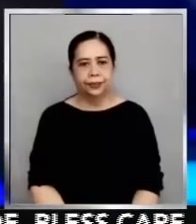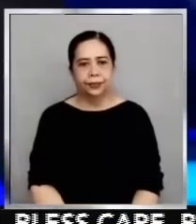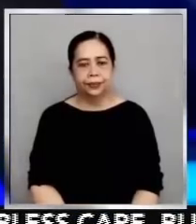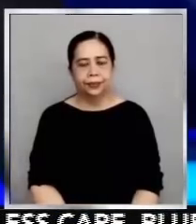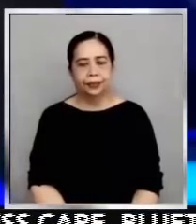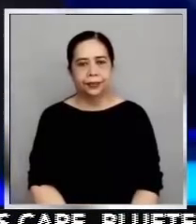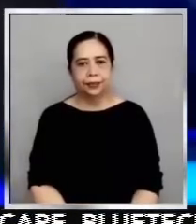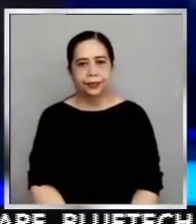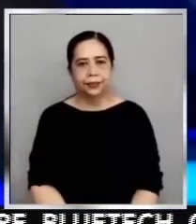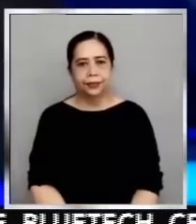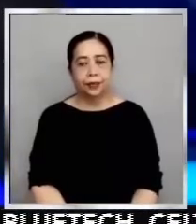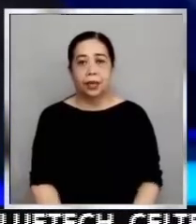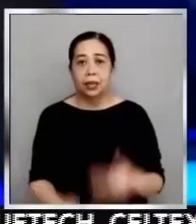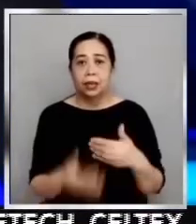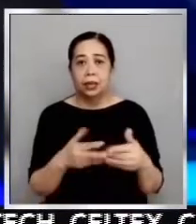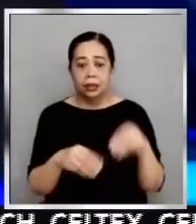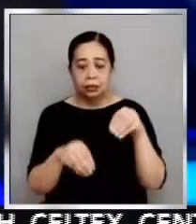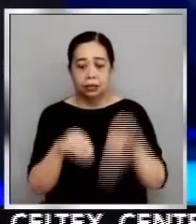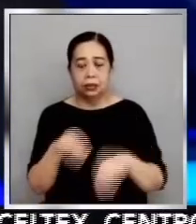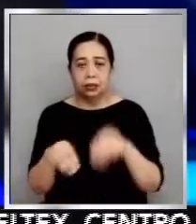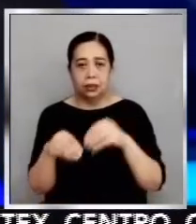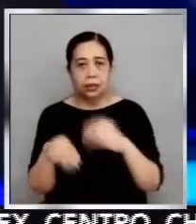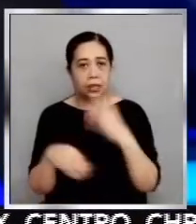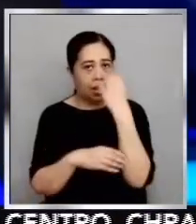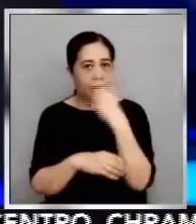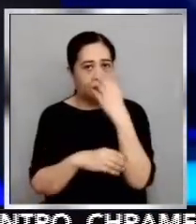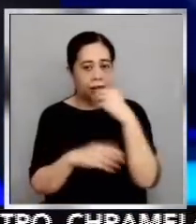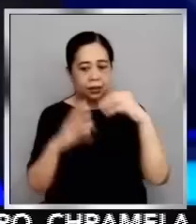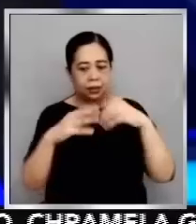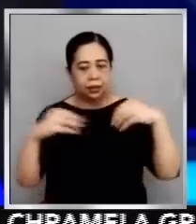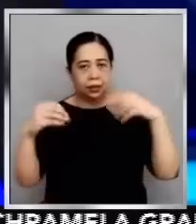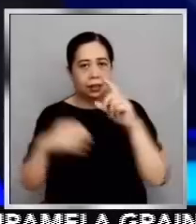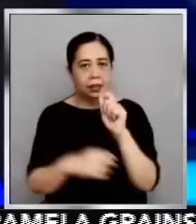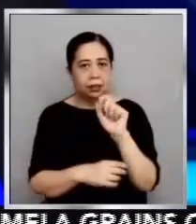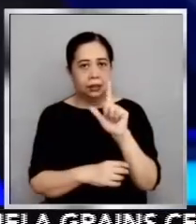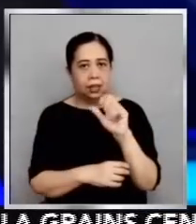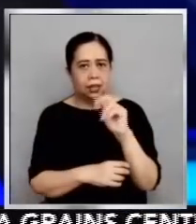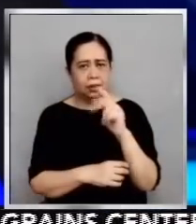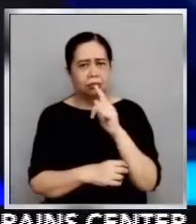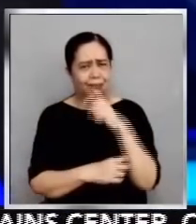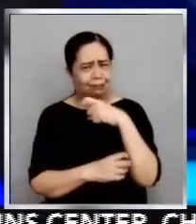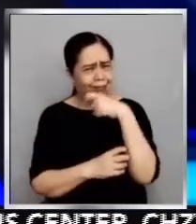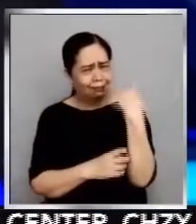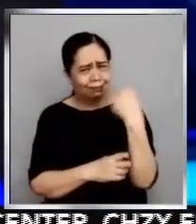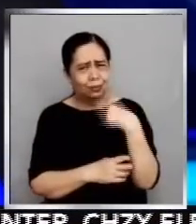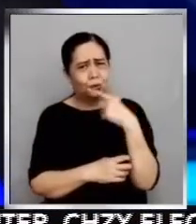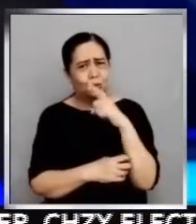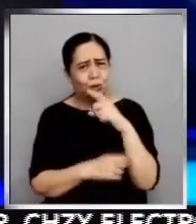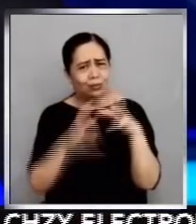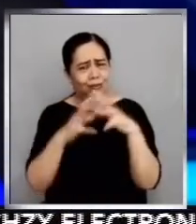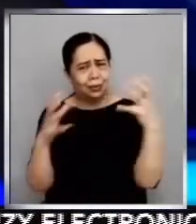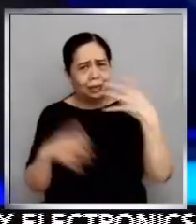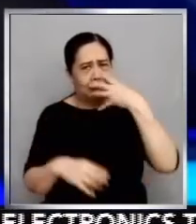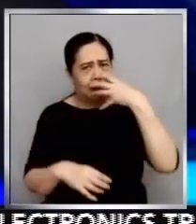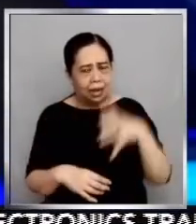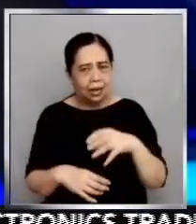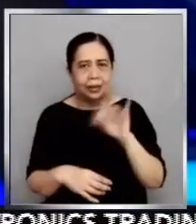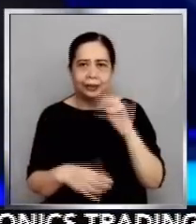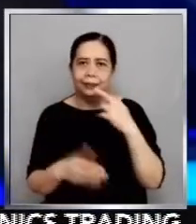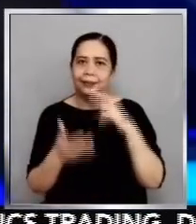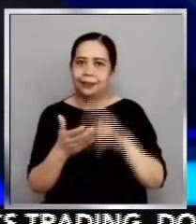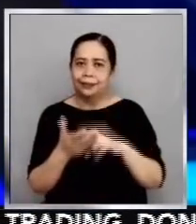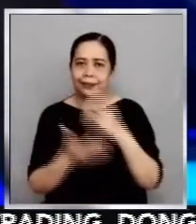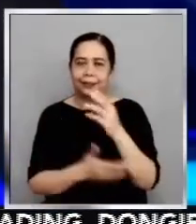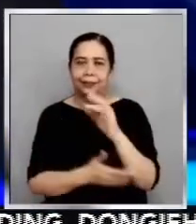Kahit mga taniman ng mais at talong sa ilang bahagi ng bansa, natutusta na dahil sa matinding init. Yan po ang tinutukan ni